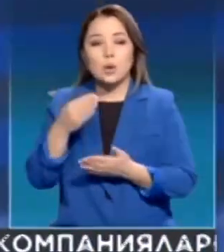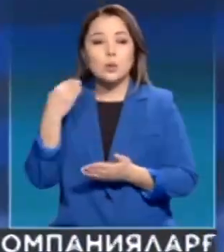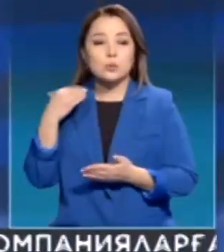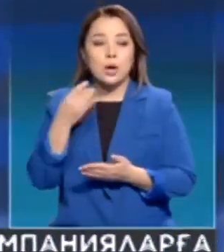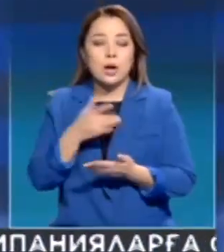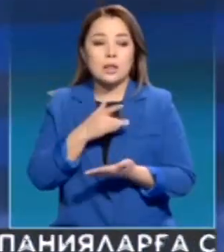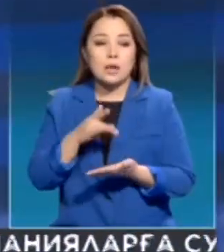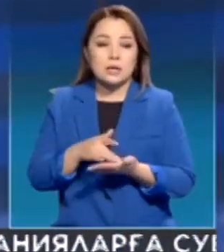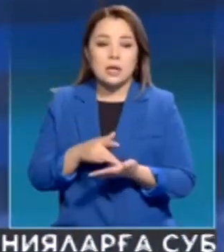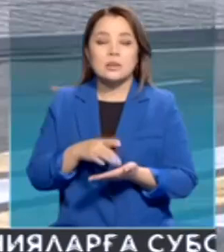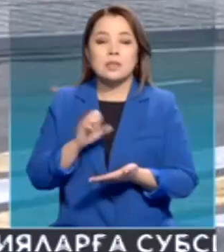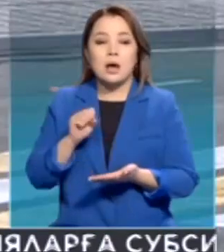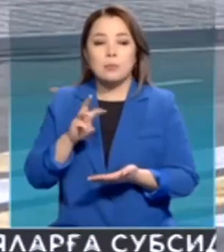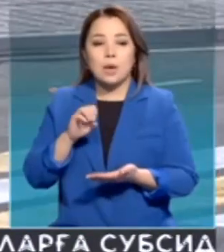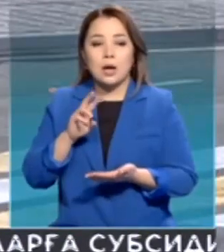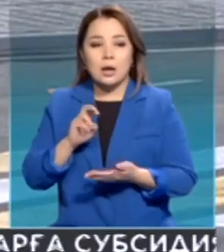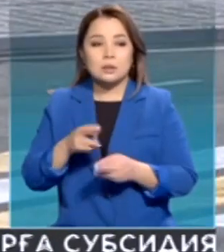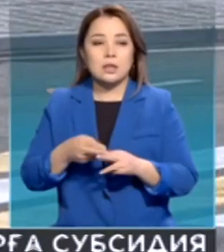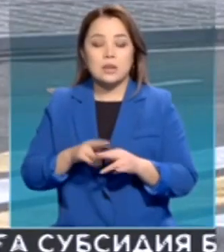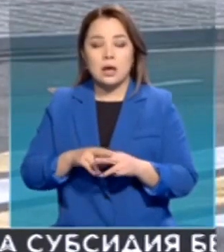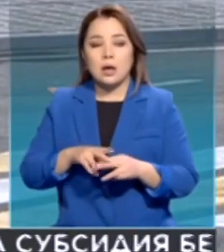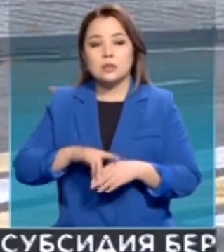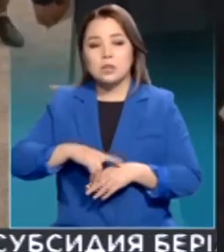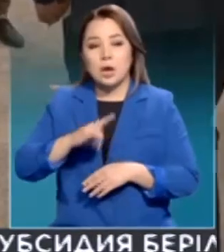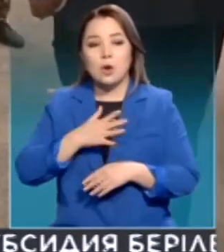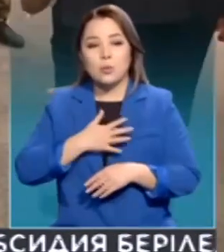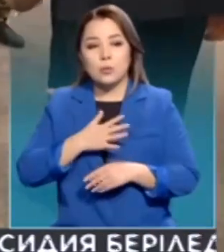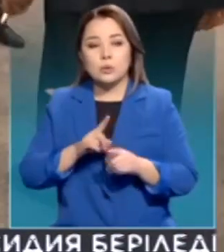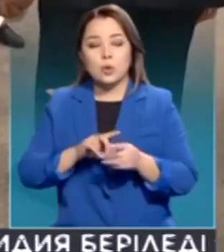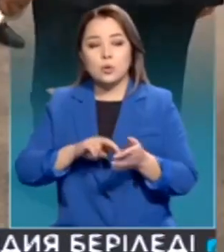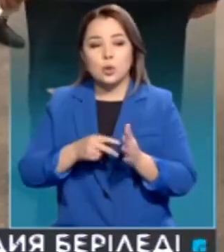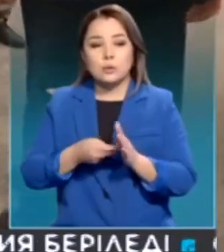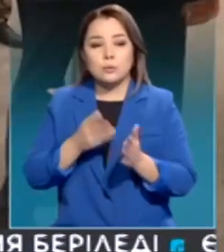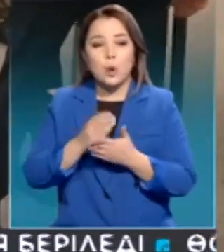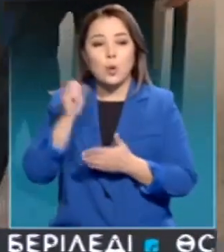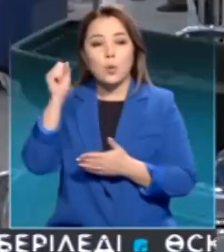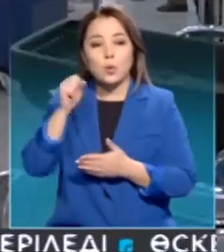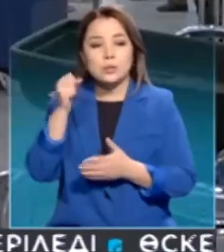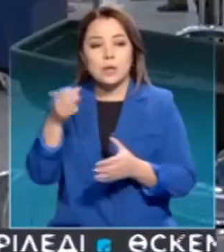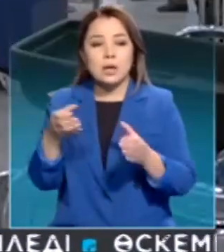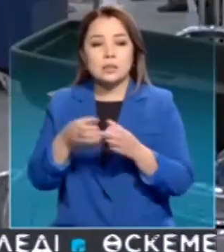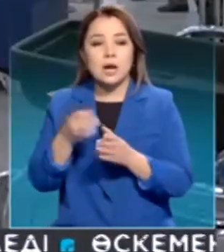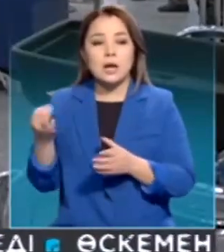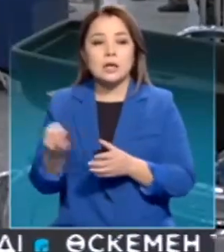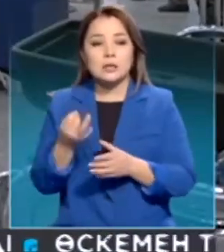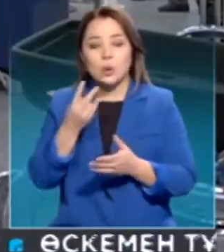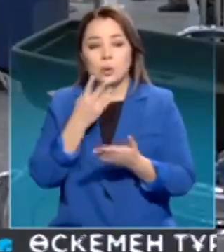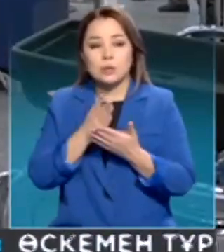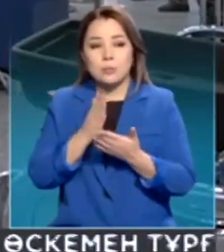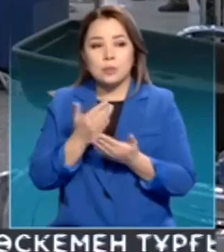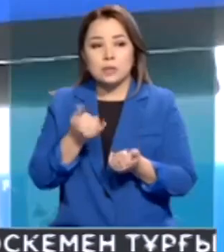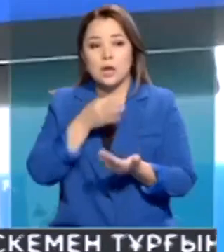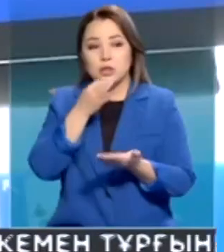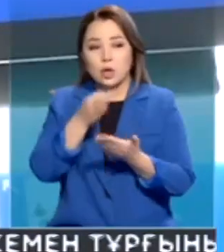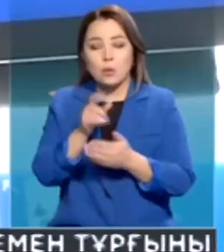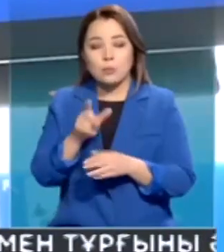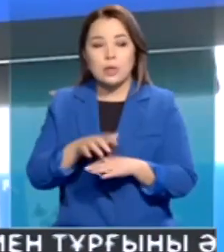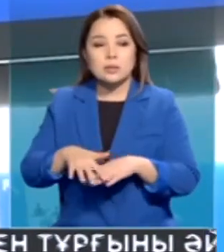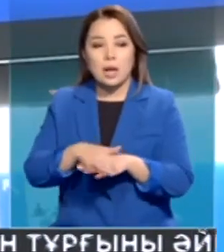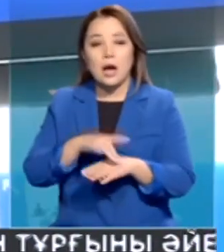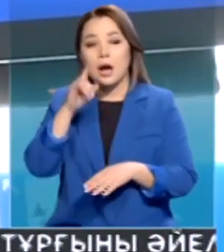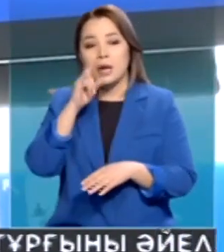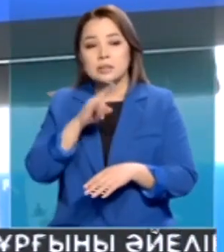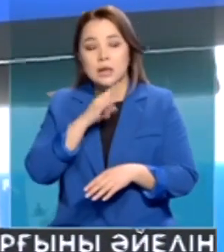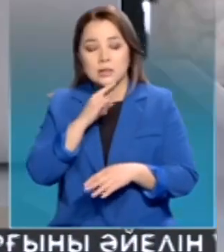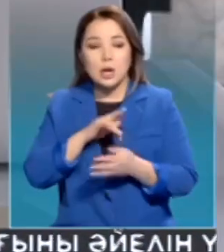қаласы мен Самарқан, Ферғана бағыт арқылы әуір рейстерін ашу жоспарланып отыр. Бұған Өзбекстан тарапы қызығушылық танытқан. Жауаптылардың айтуынша, бұл